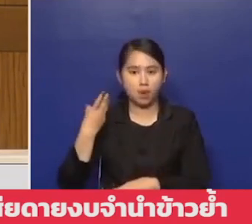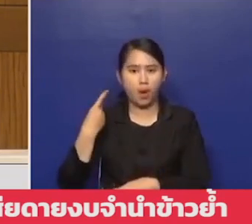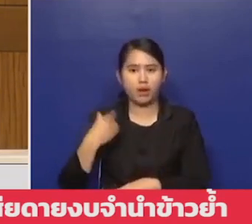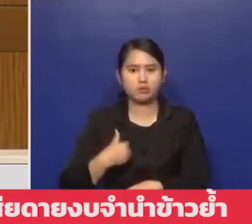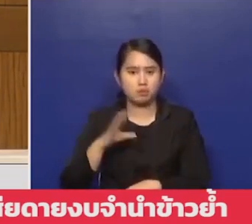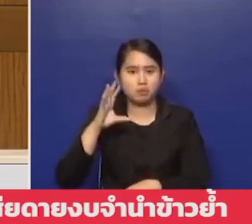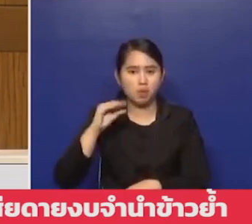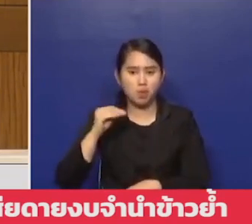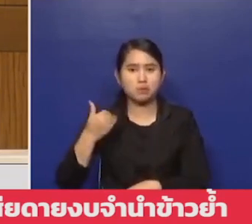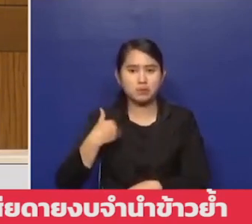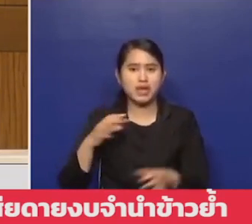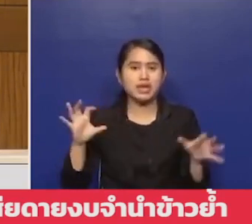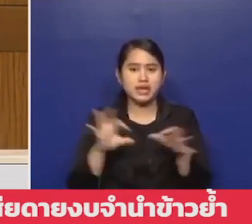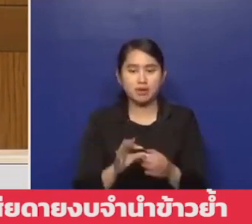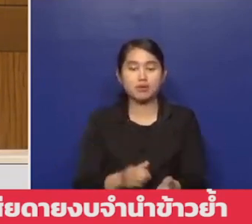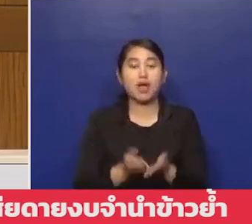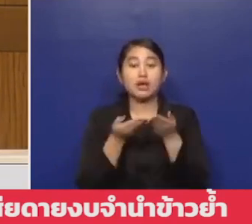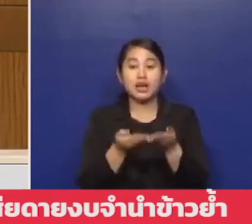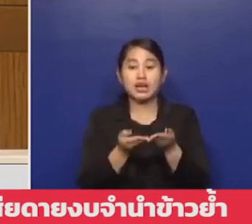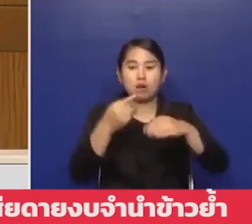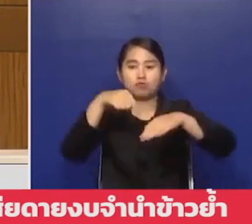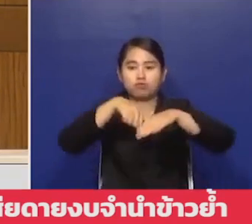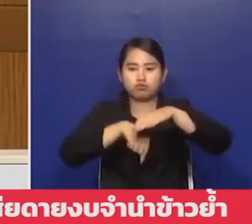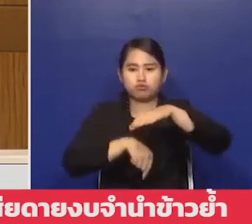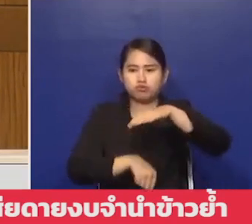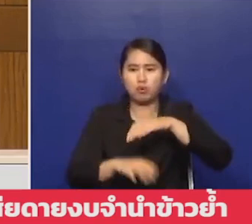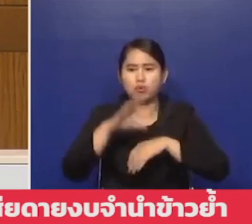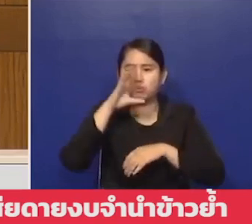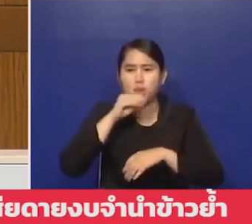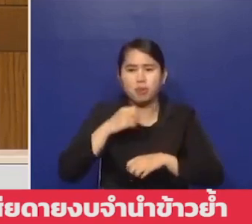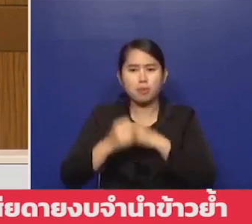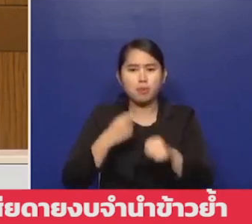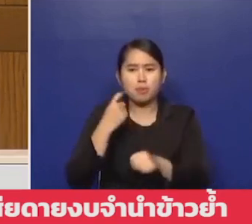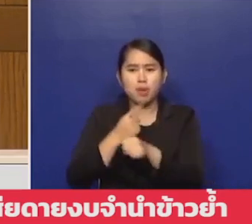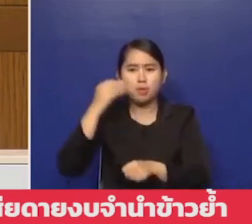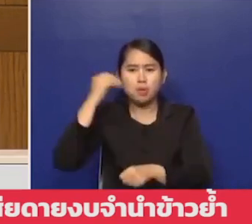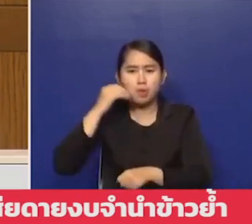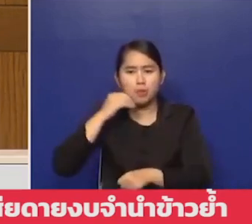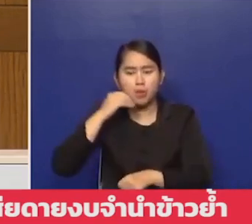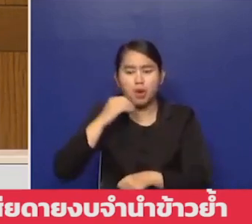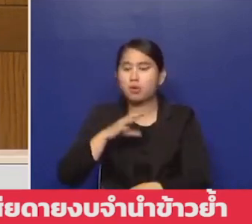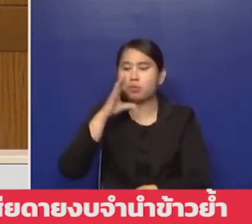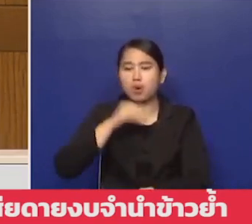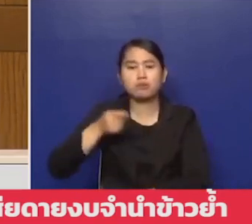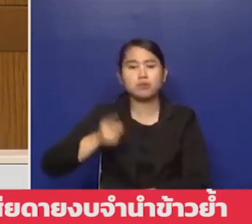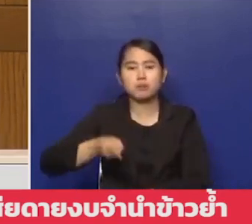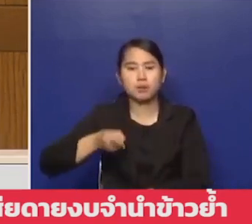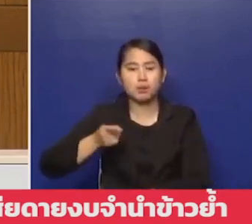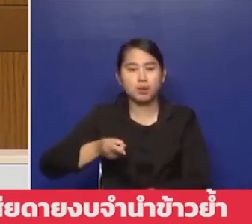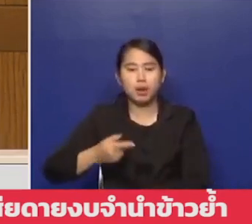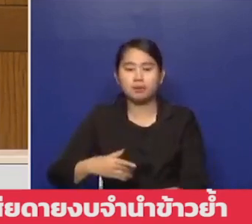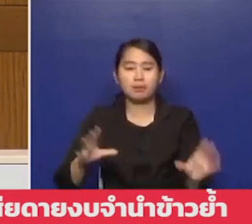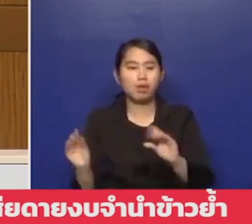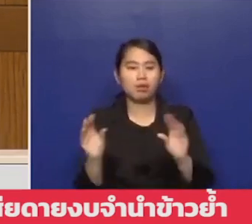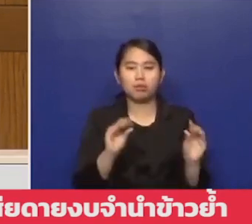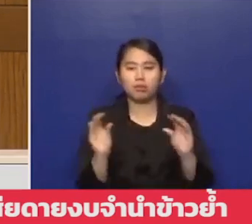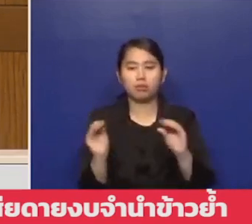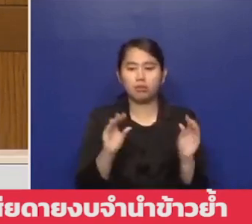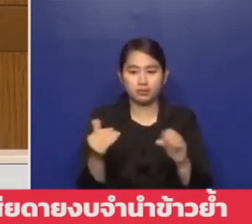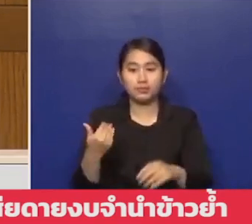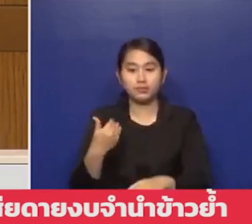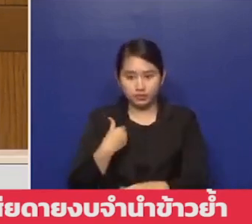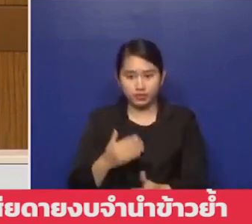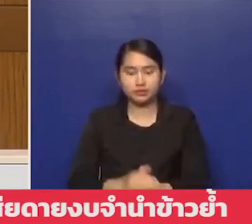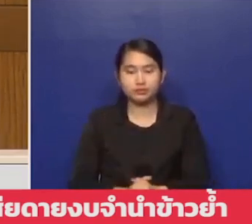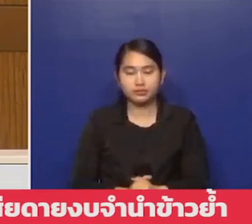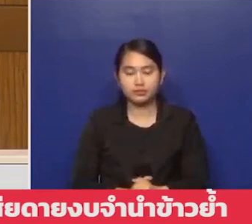งคือความมั่นคงซึ่งประเทศไทยมีศักยภาพปกป้องประเทศและเรือดำน้ำก็เพื่อปกป้องท้องทะเลไทยสงครามอ